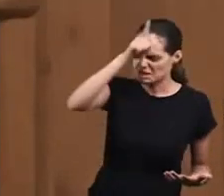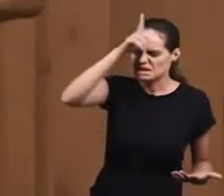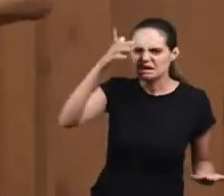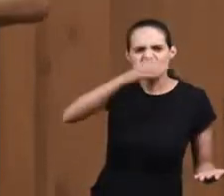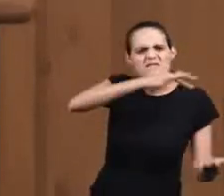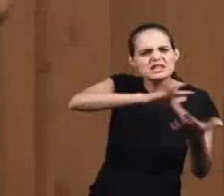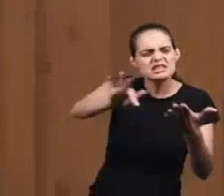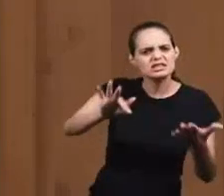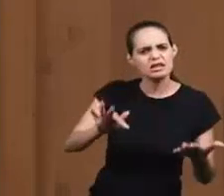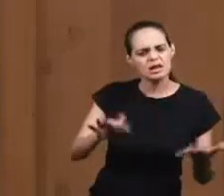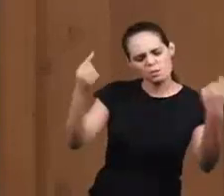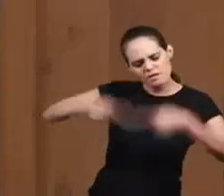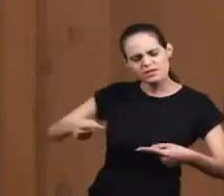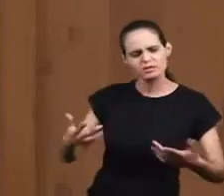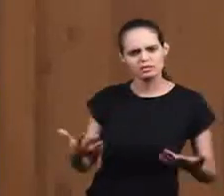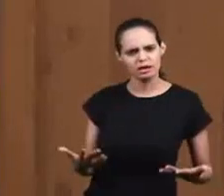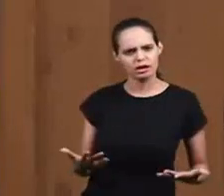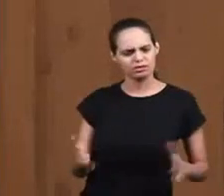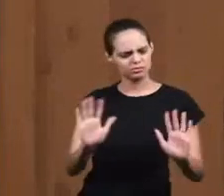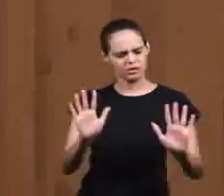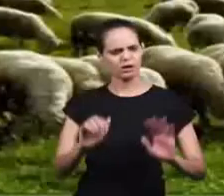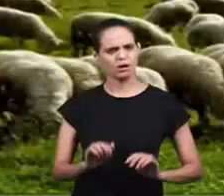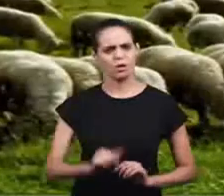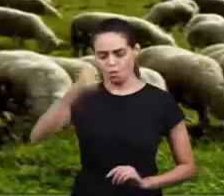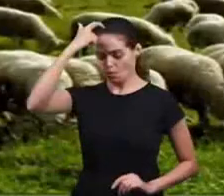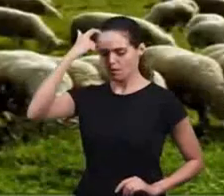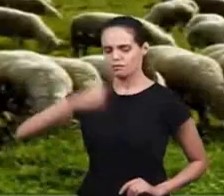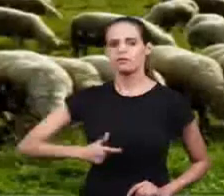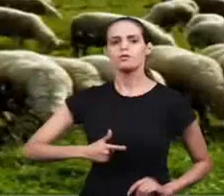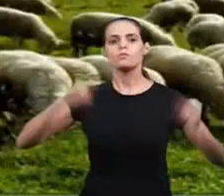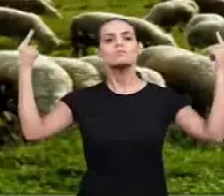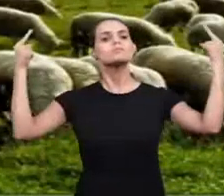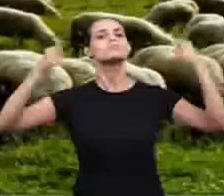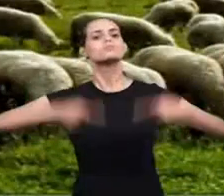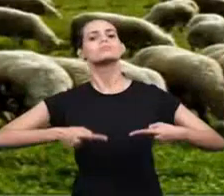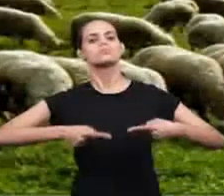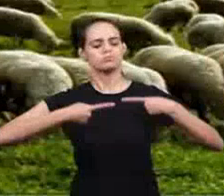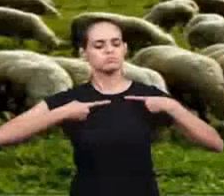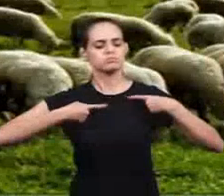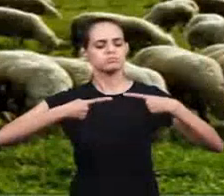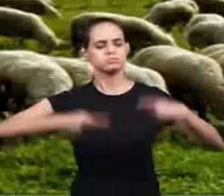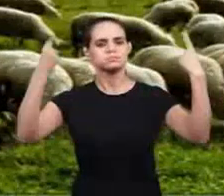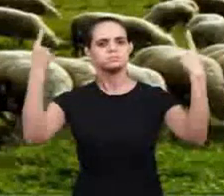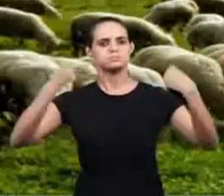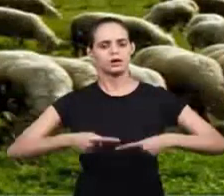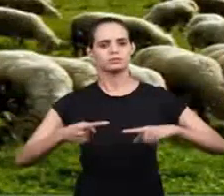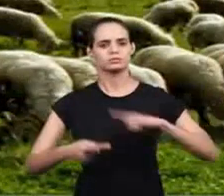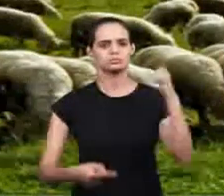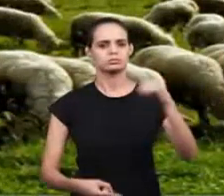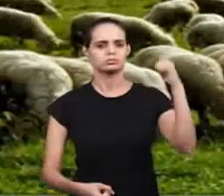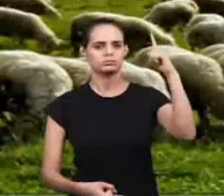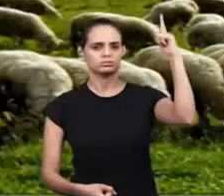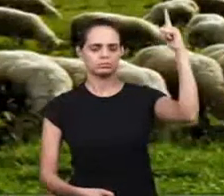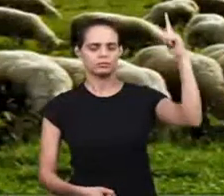des lebendigen Gottes zu verhöhnen? Und David stellte sich also zur Verfügung, gegen diesen Riesen zu kämpfen, denn